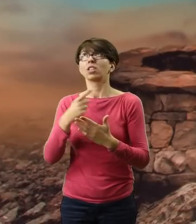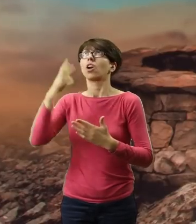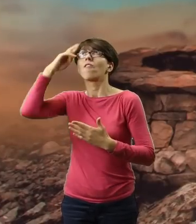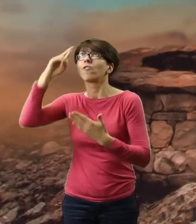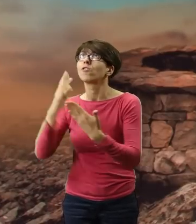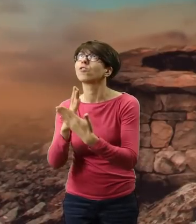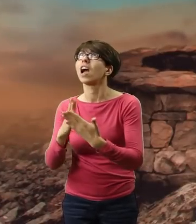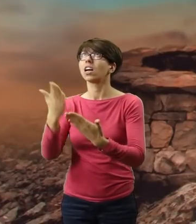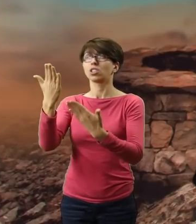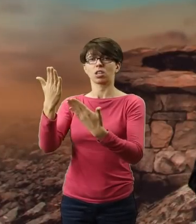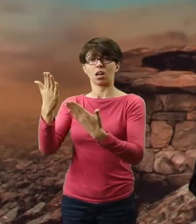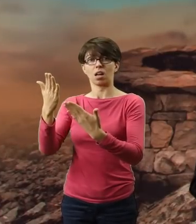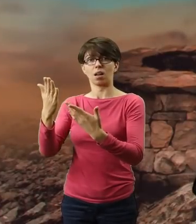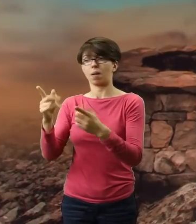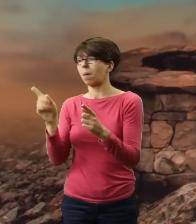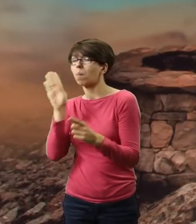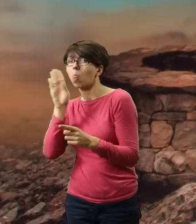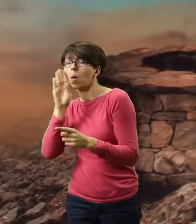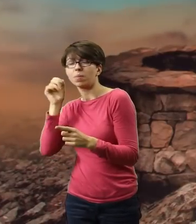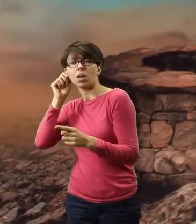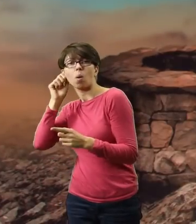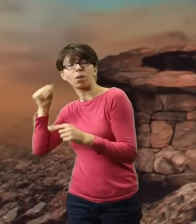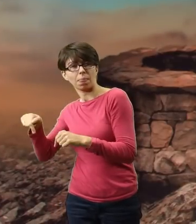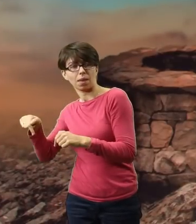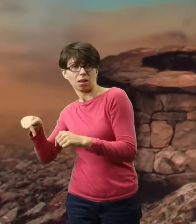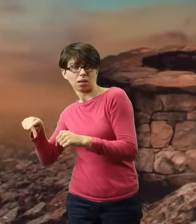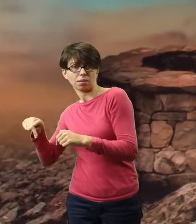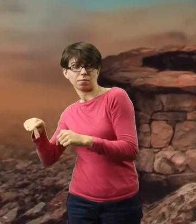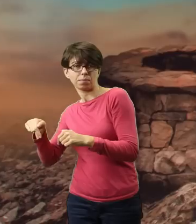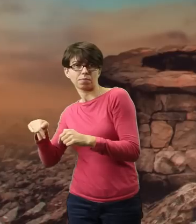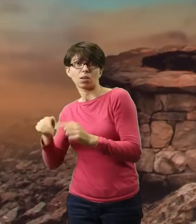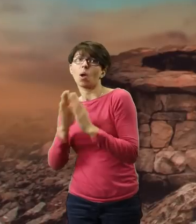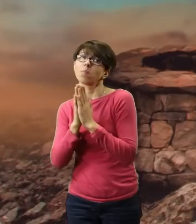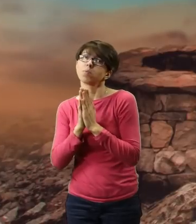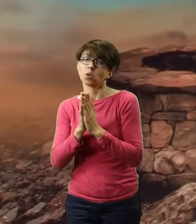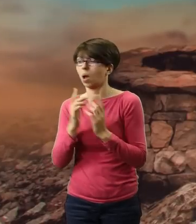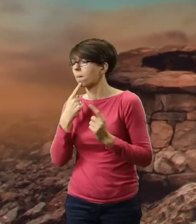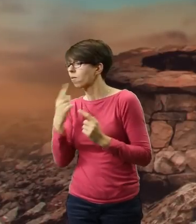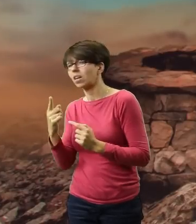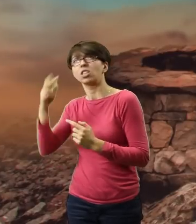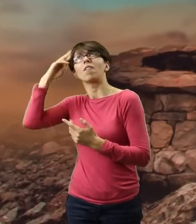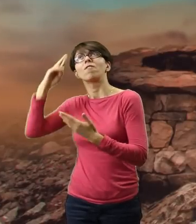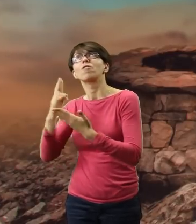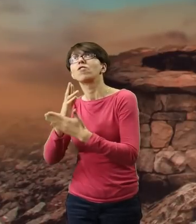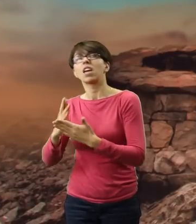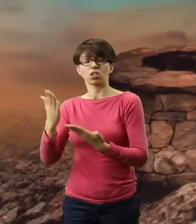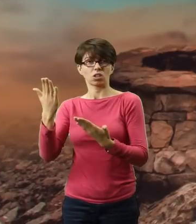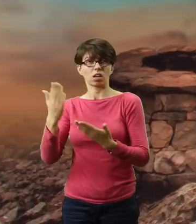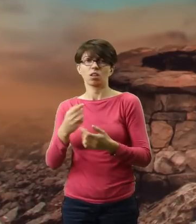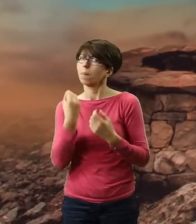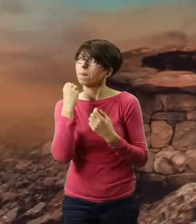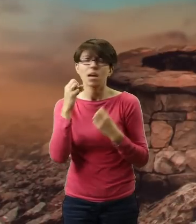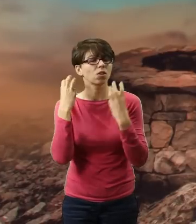studni przy której spotykamy się od początku adwentu tam złóżcie wyznanie wiary przed